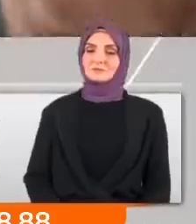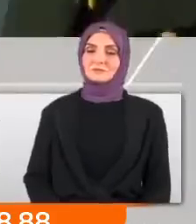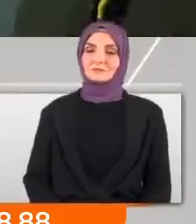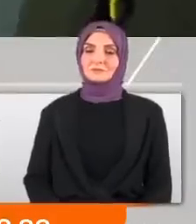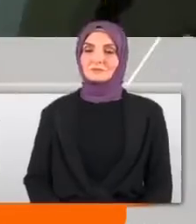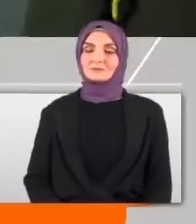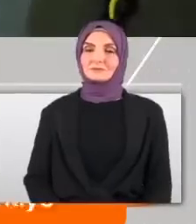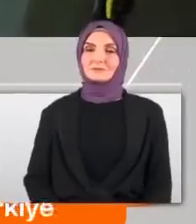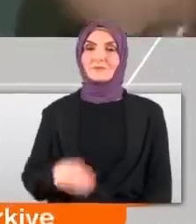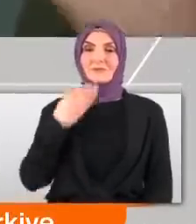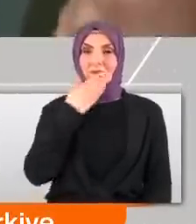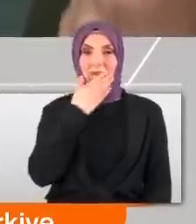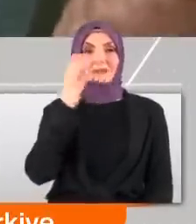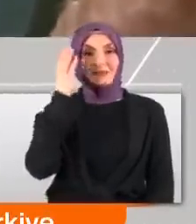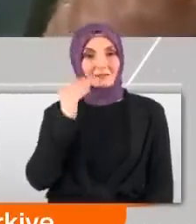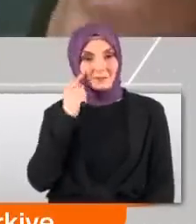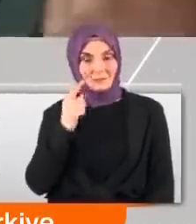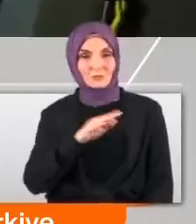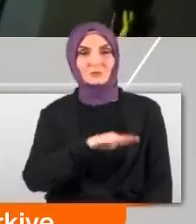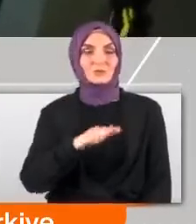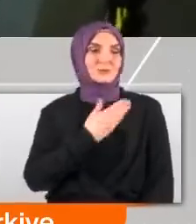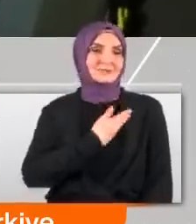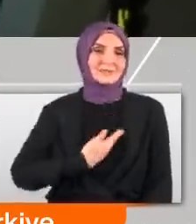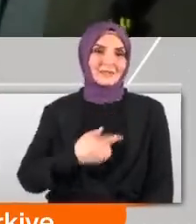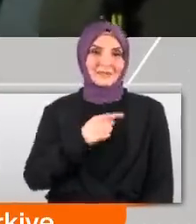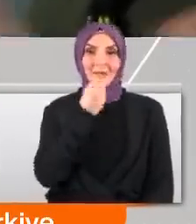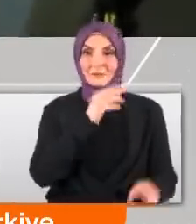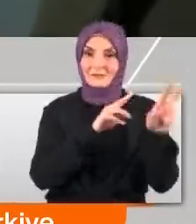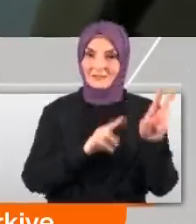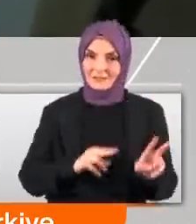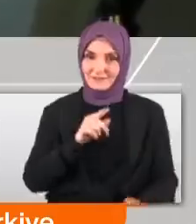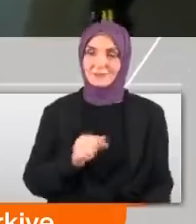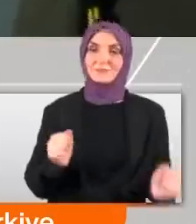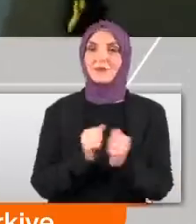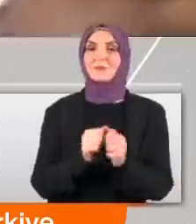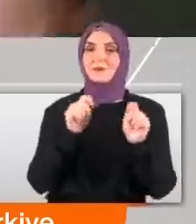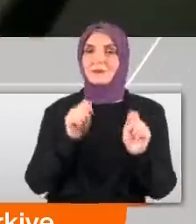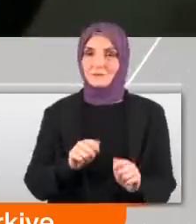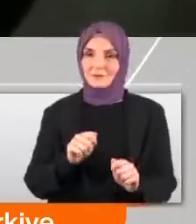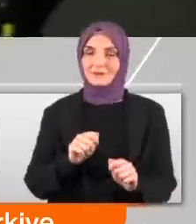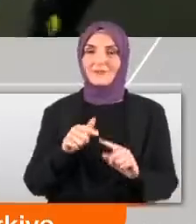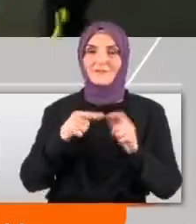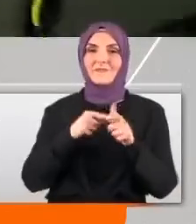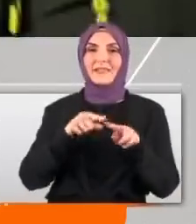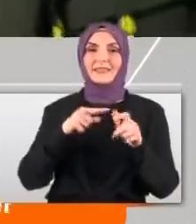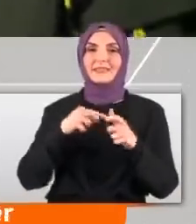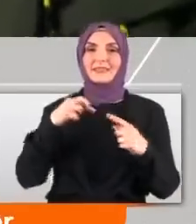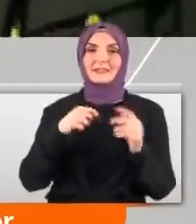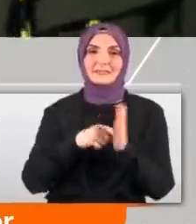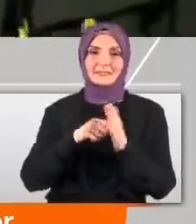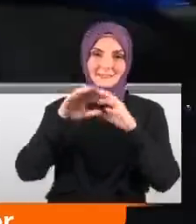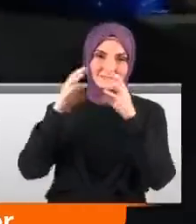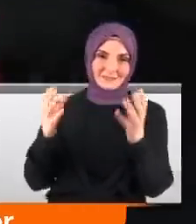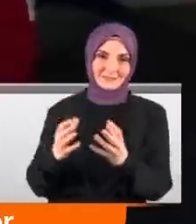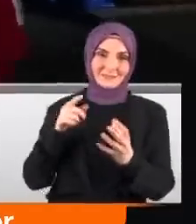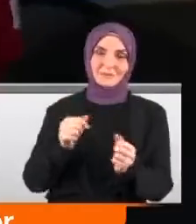söyleyeceğim. Hem Ramazan'ın anlamı hem çocukların sevincine bu iftar sevinciye eşlik etmek için bir Fener Alayı düzenledik. Şimdi çocuklar Fener Alayı'da birlikte